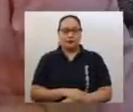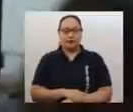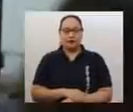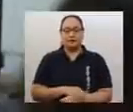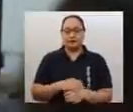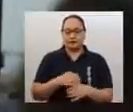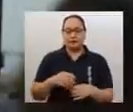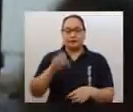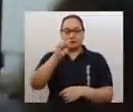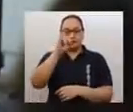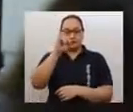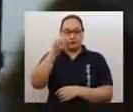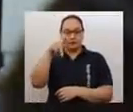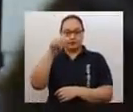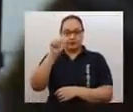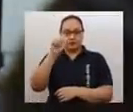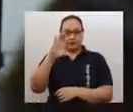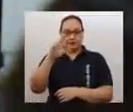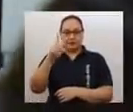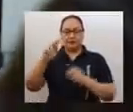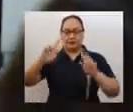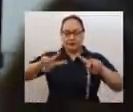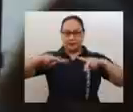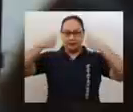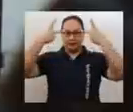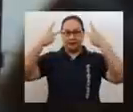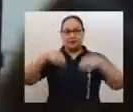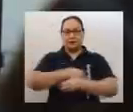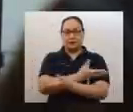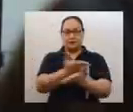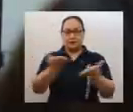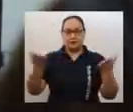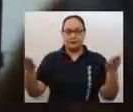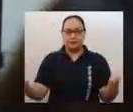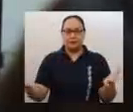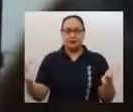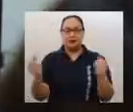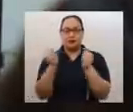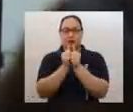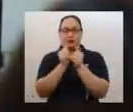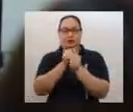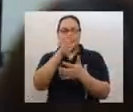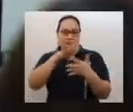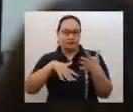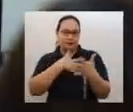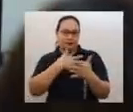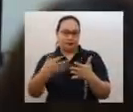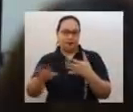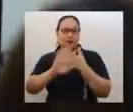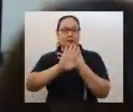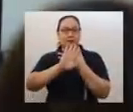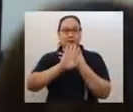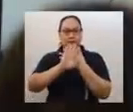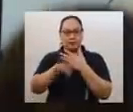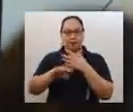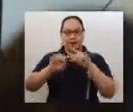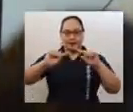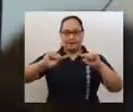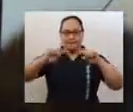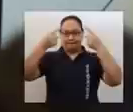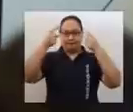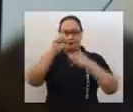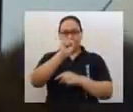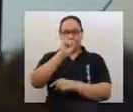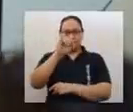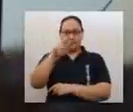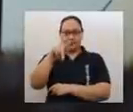Samantala, ang mga SIPACs para sa ikalawang markahan naman ay ipamimigay kasabay ng schedule ng pagsusoli ng mga